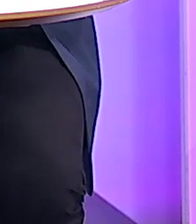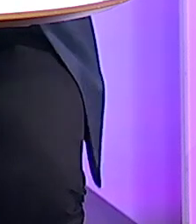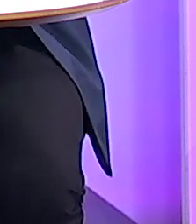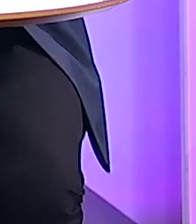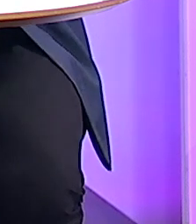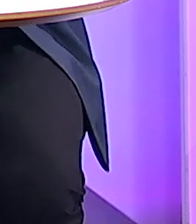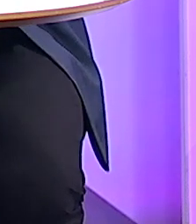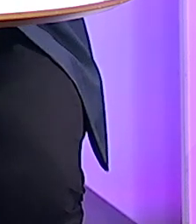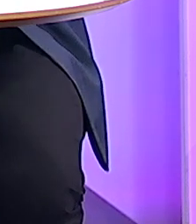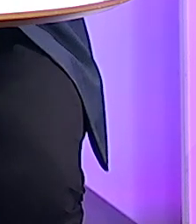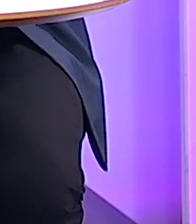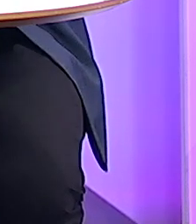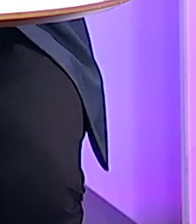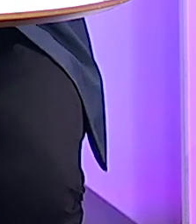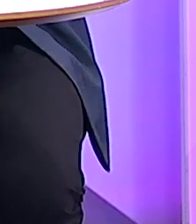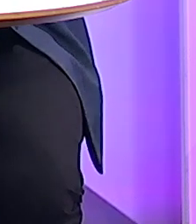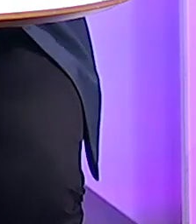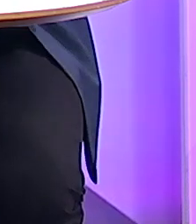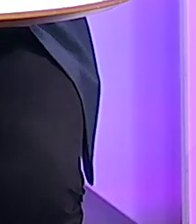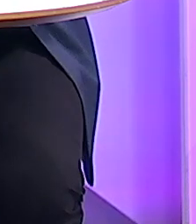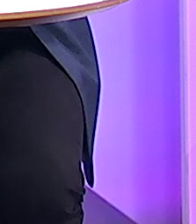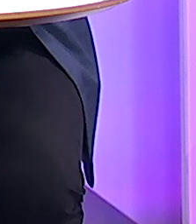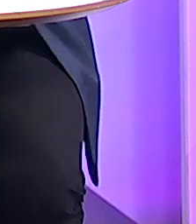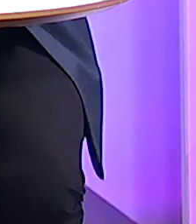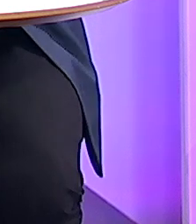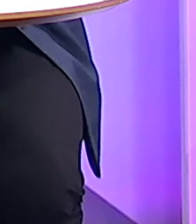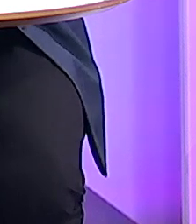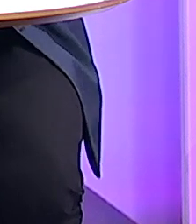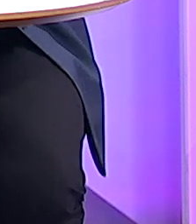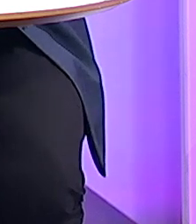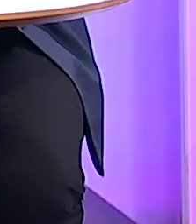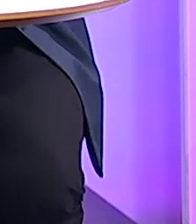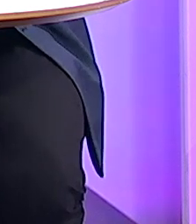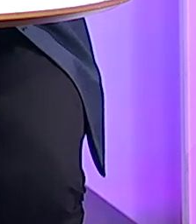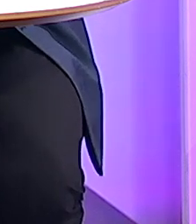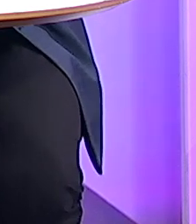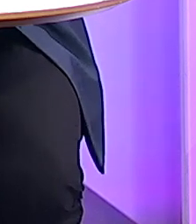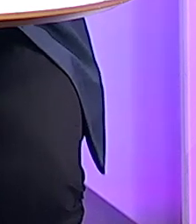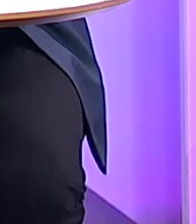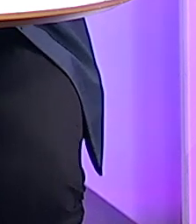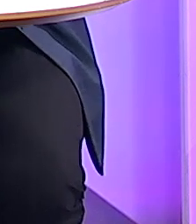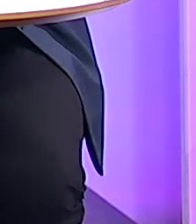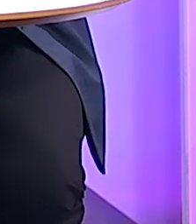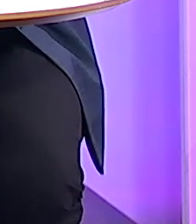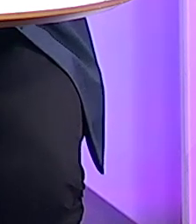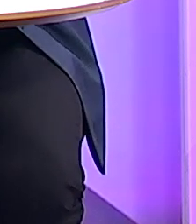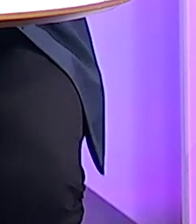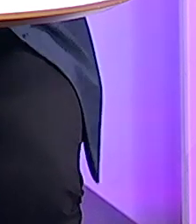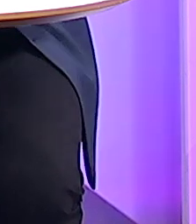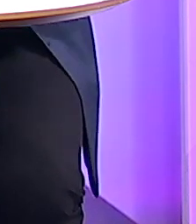dan pembelajaran bagi mata pelajaran bahasa Inggeris ini turut mengalami evolusi dinamik dan amalannya di seluruh